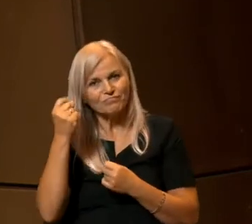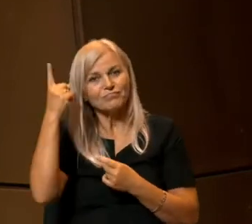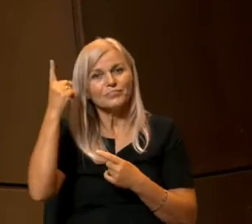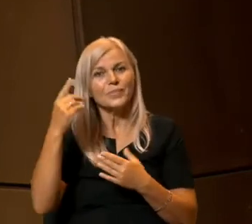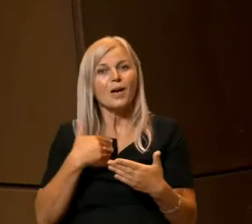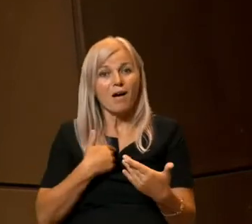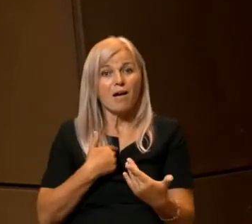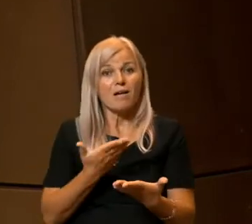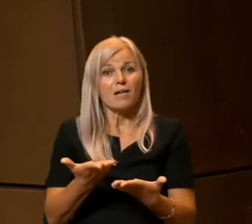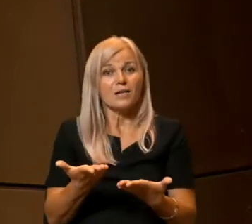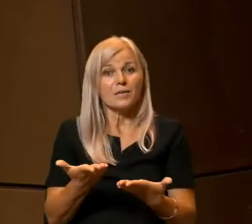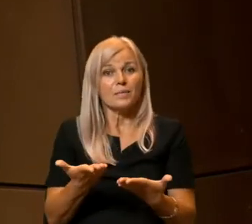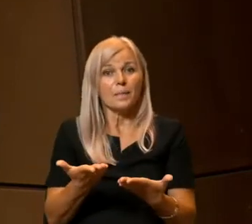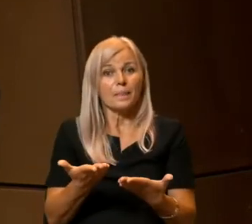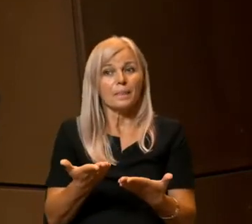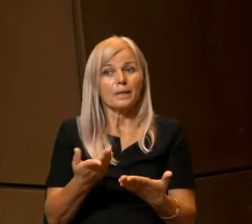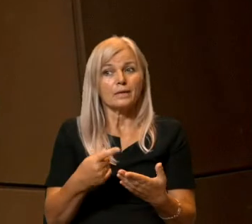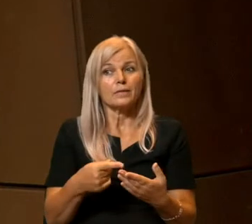to